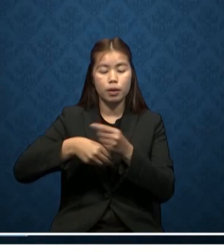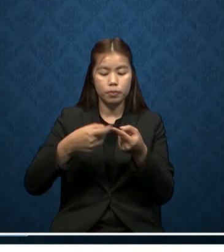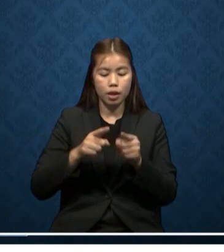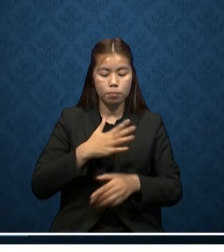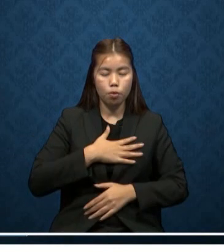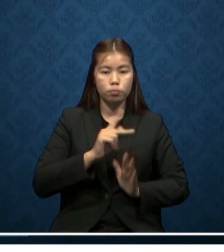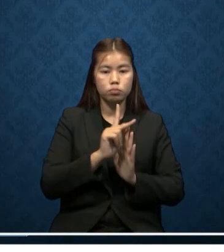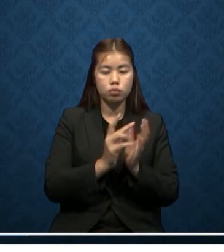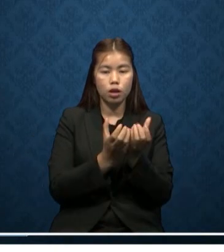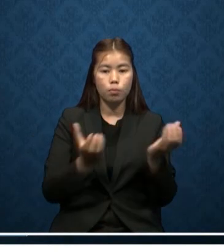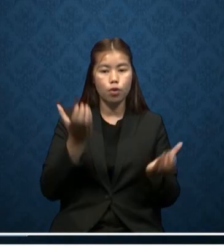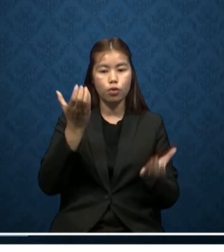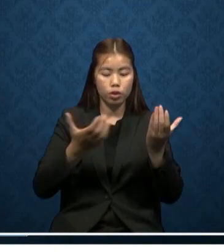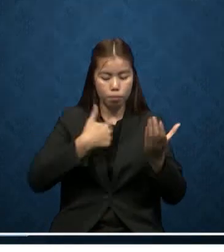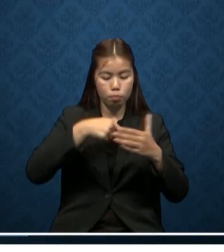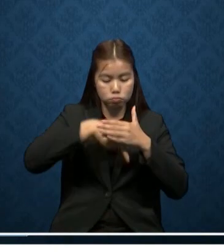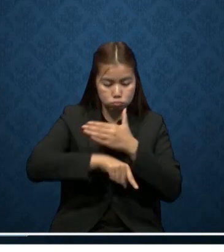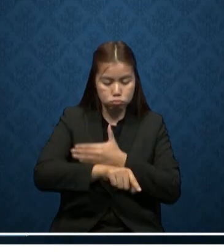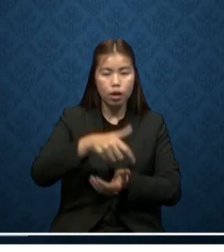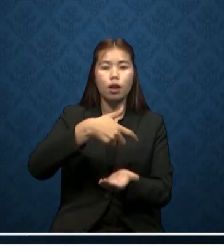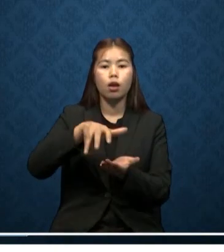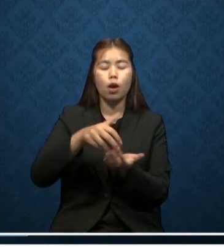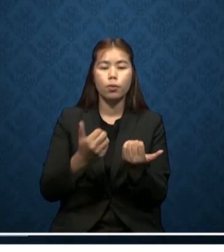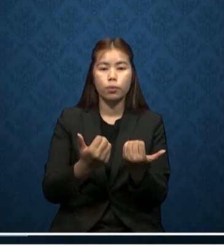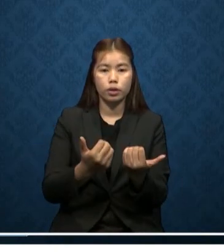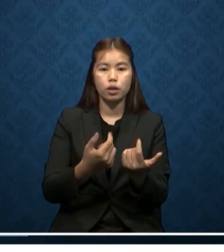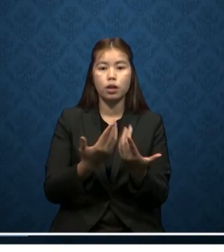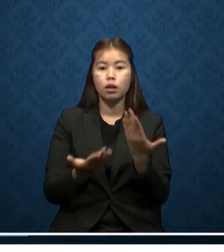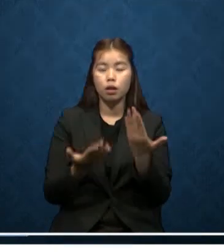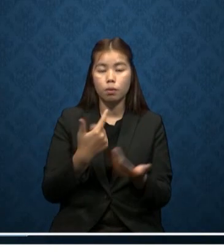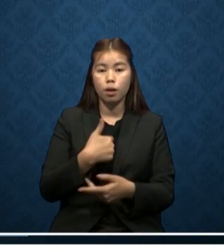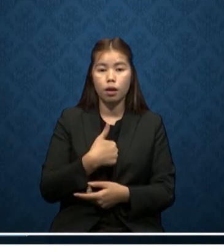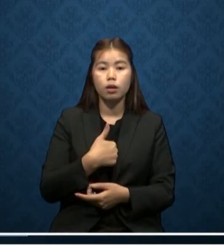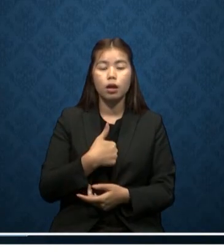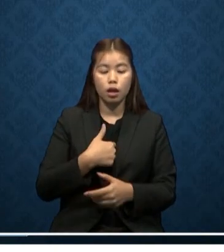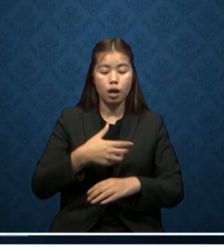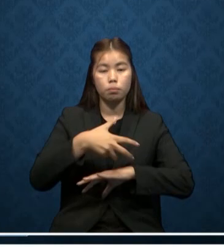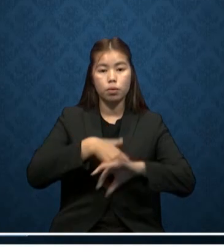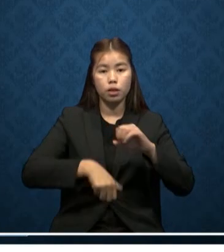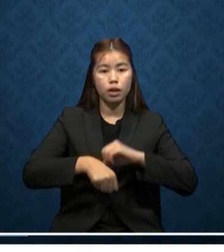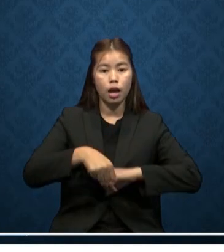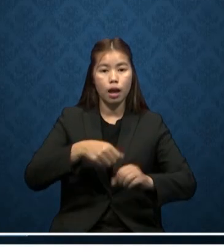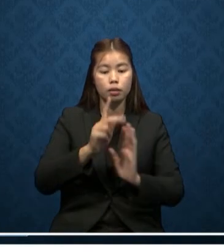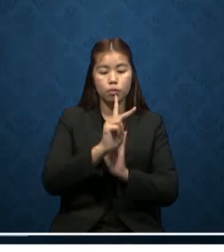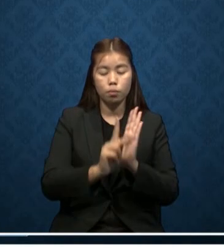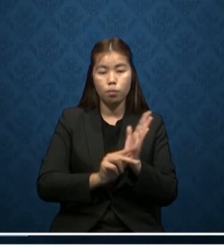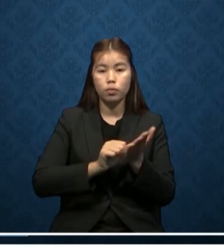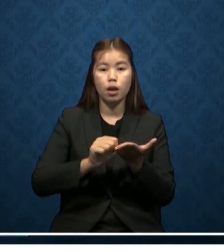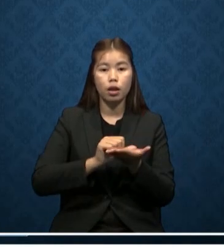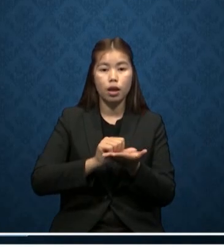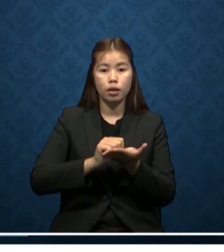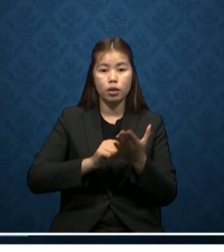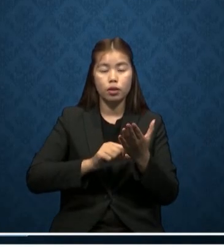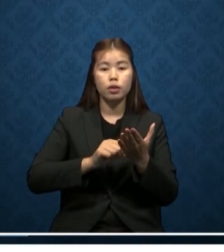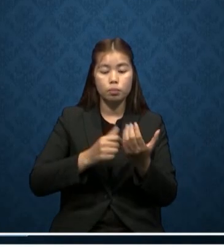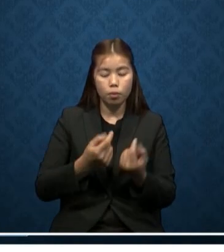การยุติธรรมเป็นสำคัญอย่างไรก็ตามในเรื่องของการปฏิรูปกฎหมายที่เราอยากจะให้มีเท่าที่